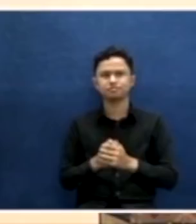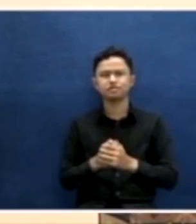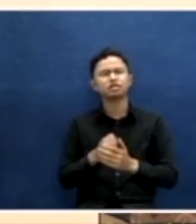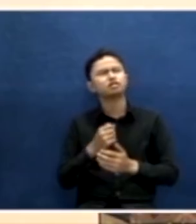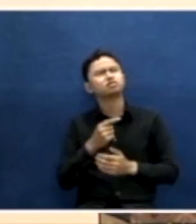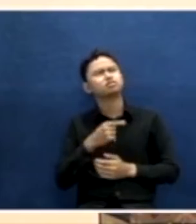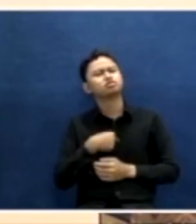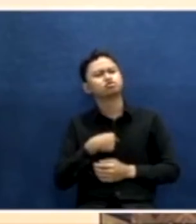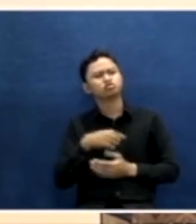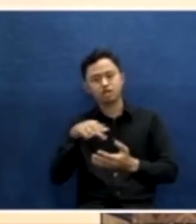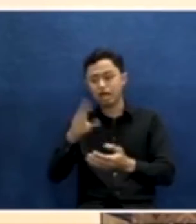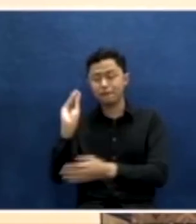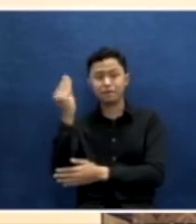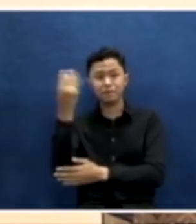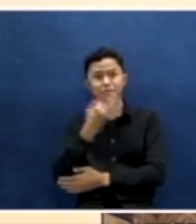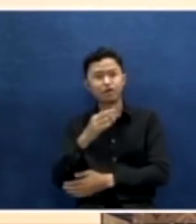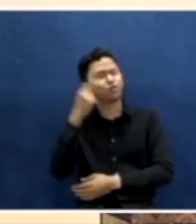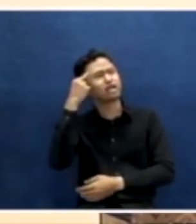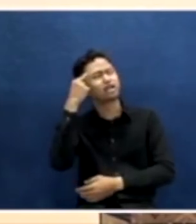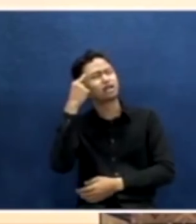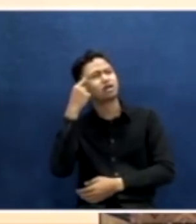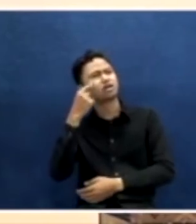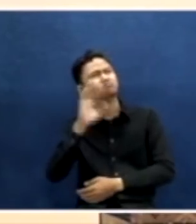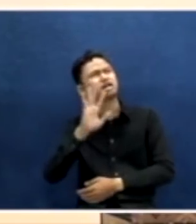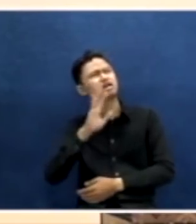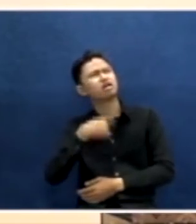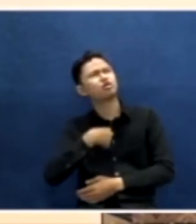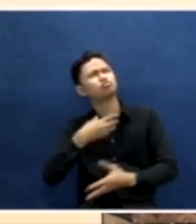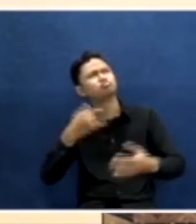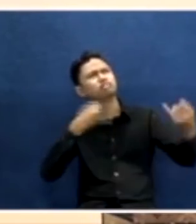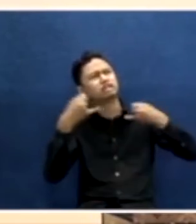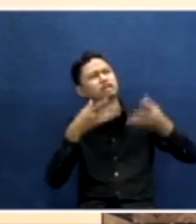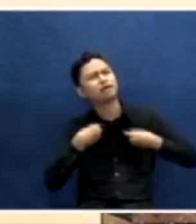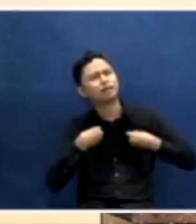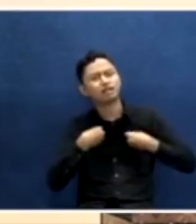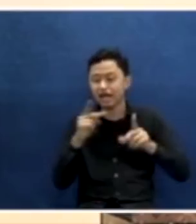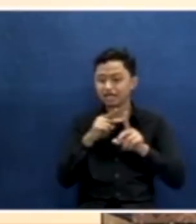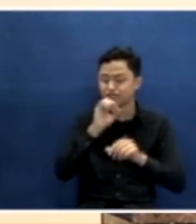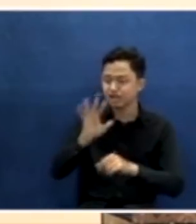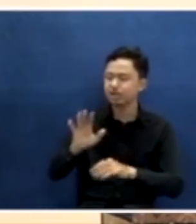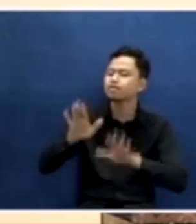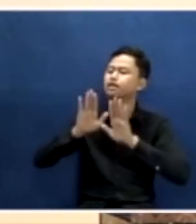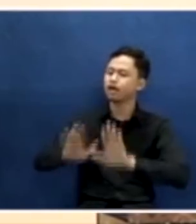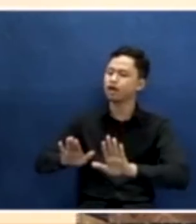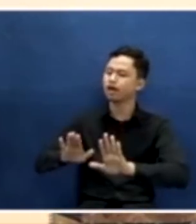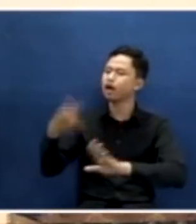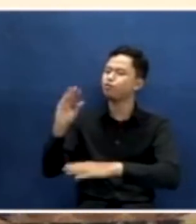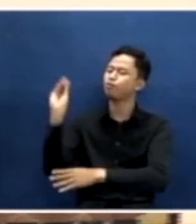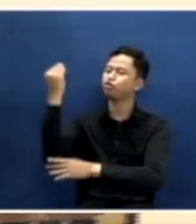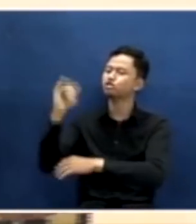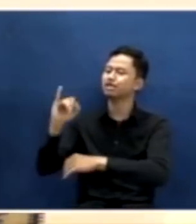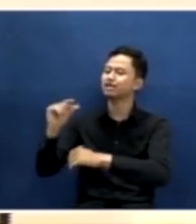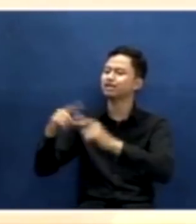keburukan sebagaimana pemimpin-pemimpin sebelumnya ndak tenang kamu jadi pemimpin Irak lalu kemudian akhirnya